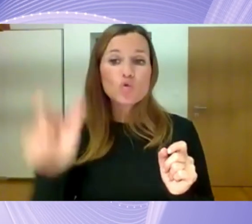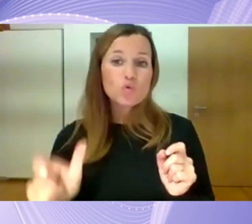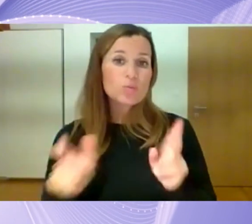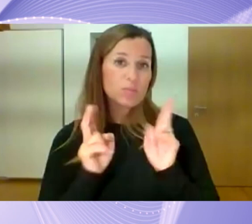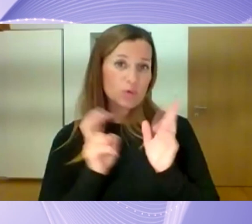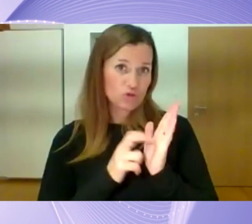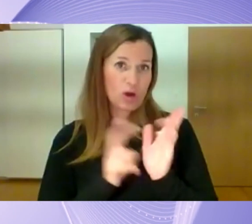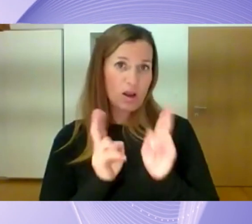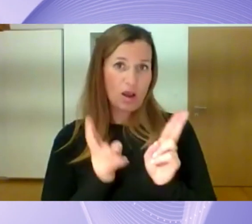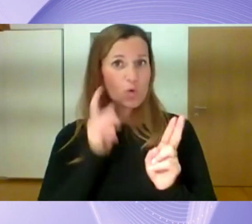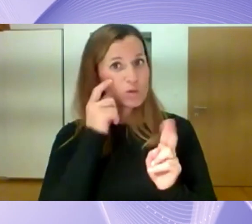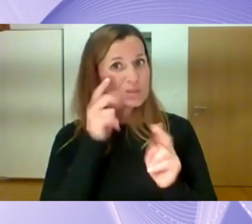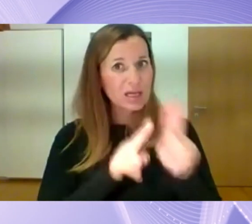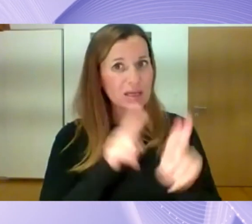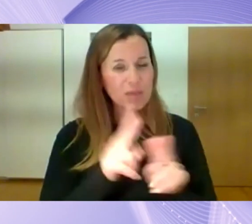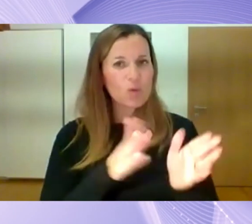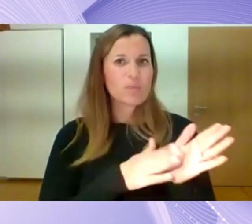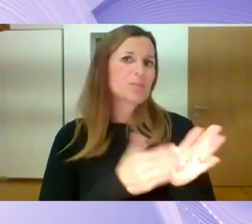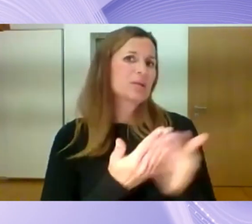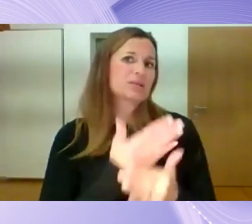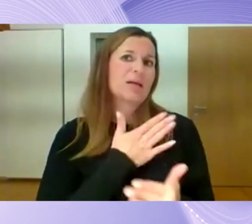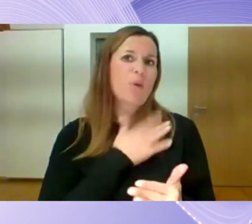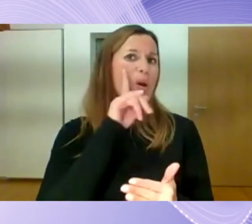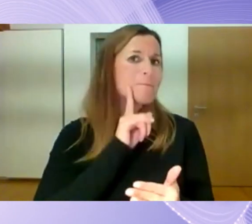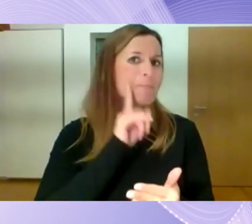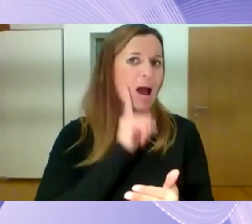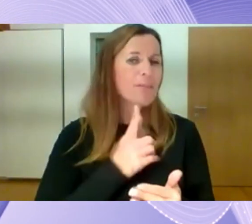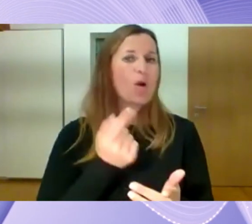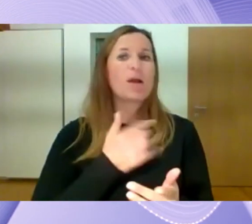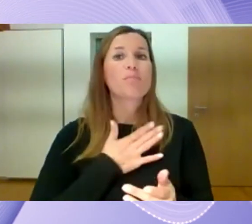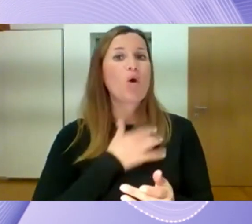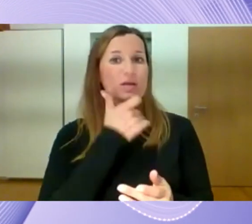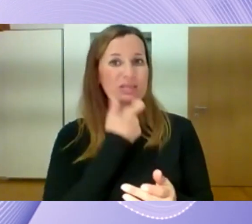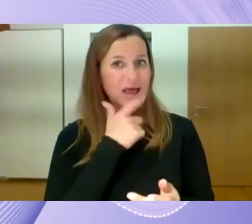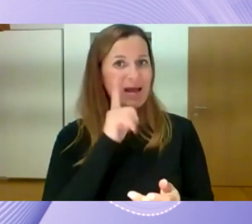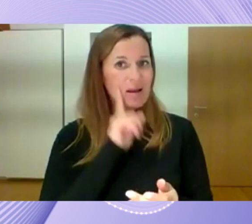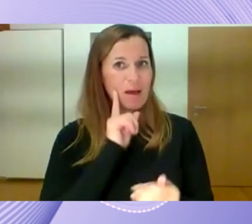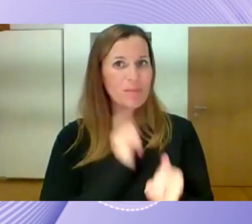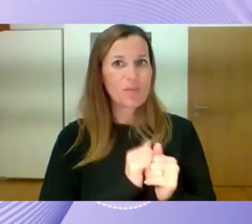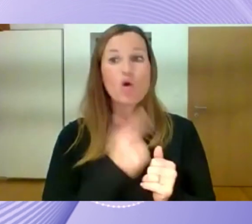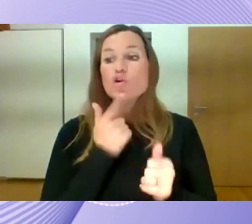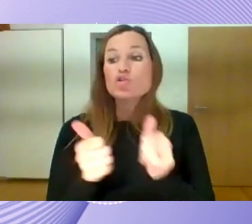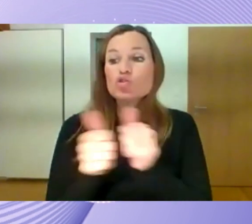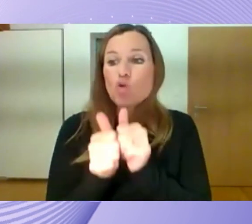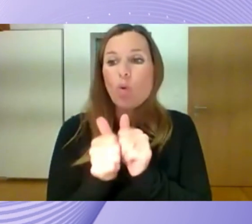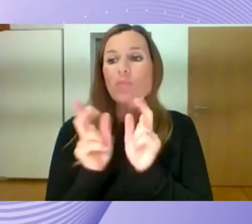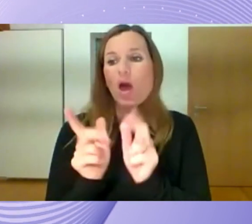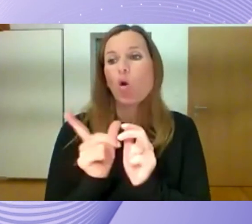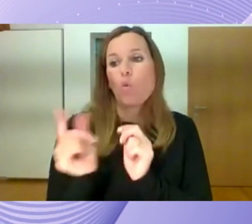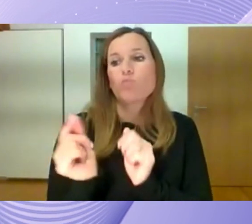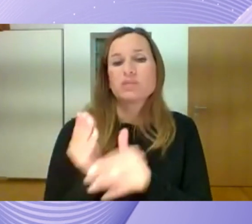za, recimo, mojo mamo ali pa mojo staro mamo, s kom si lahko razdelimo. Recimo pri